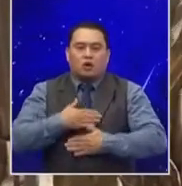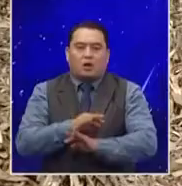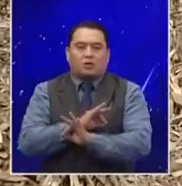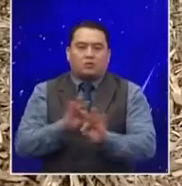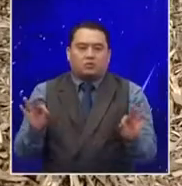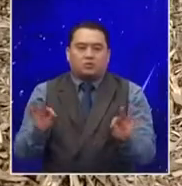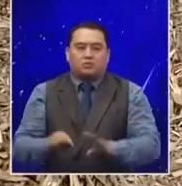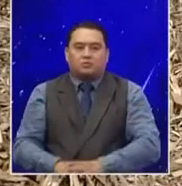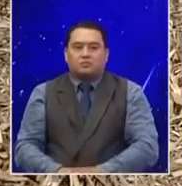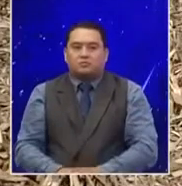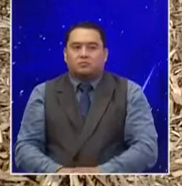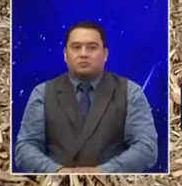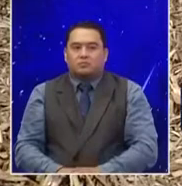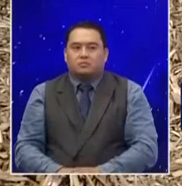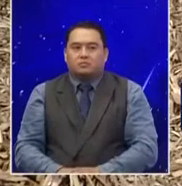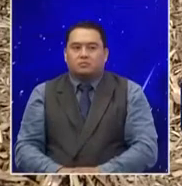отличный.